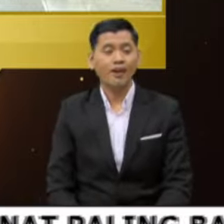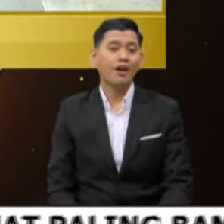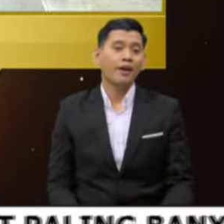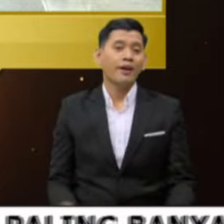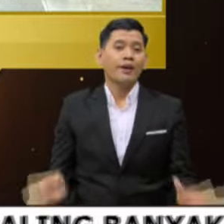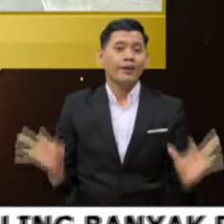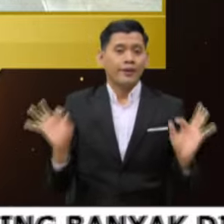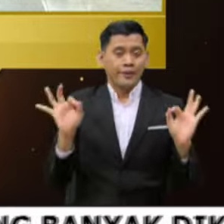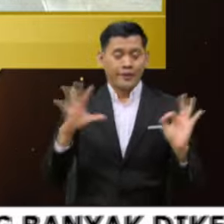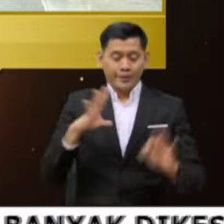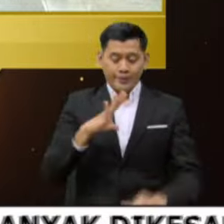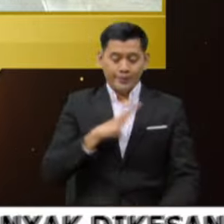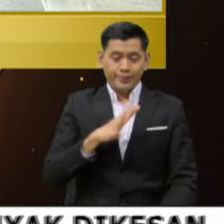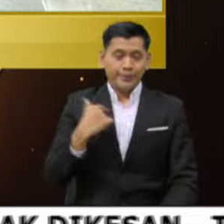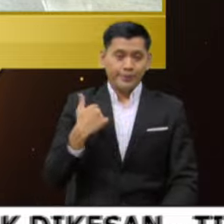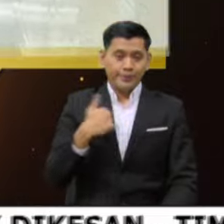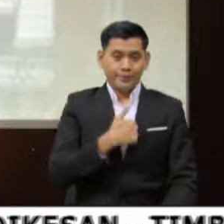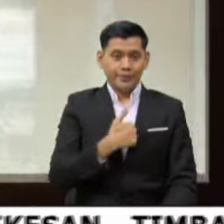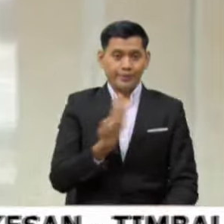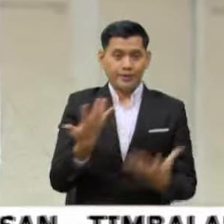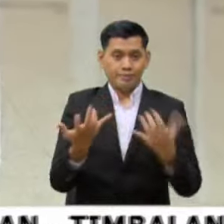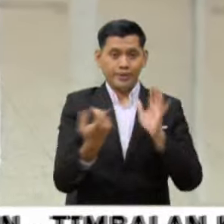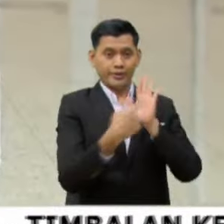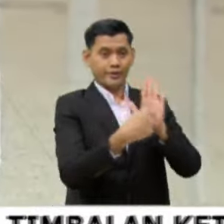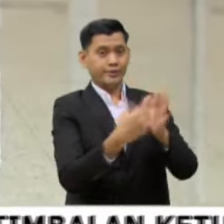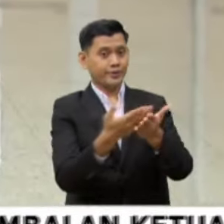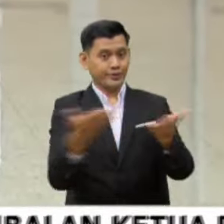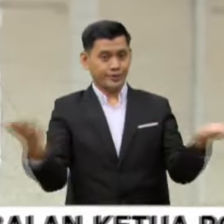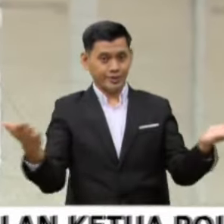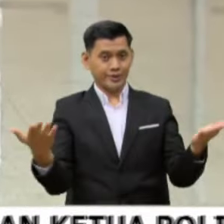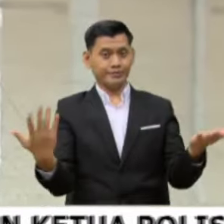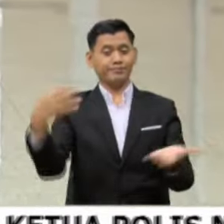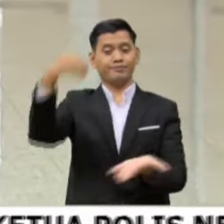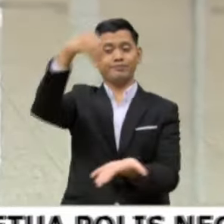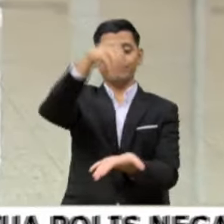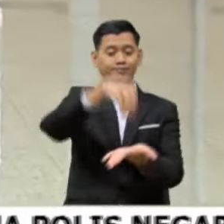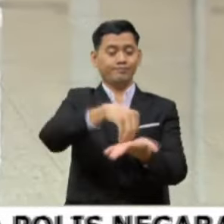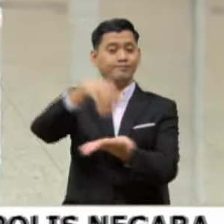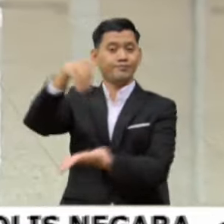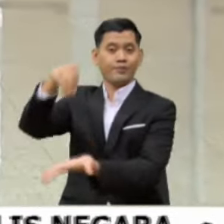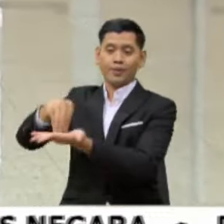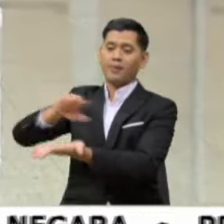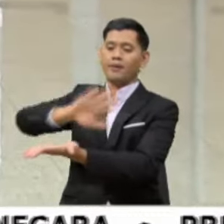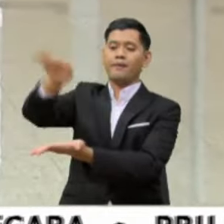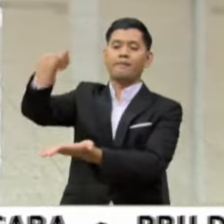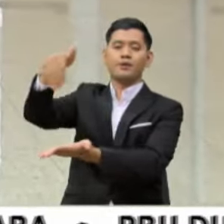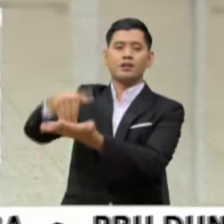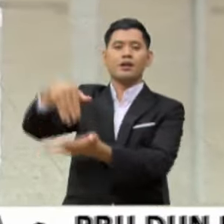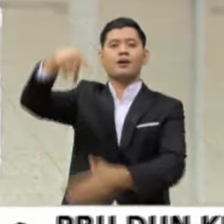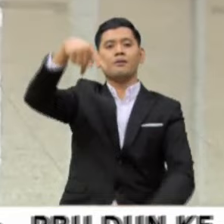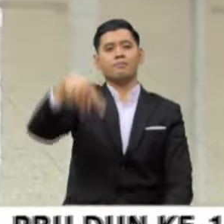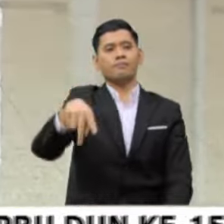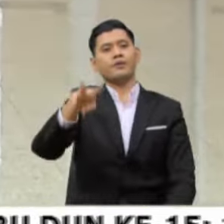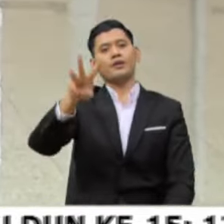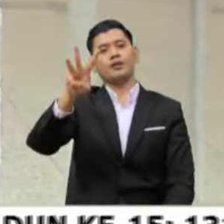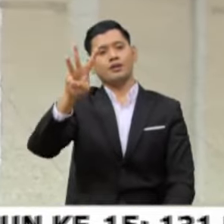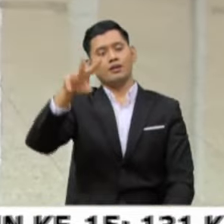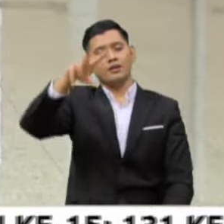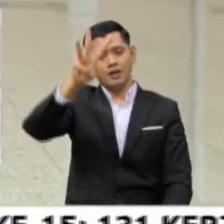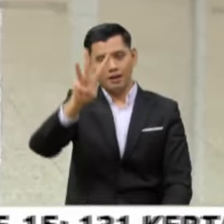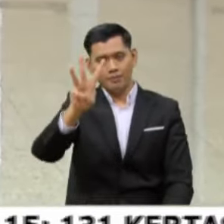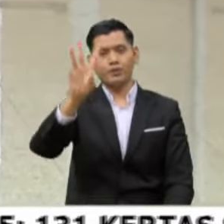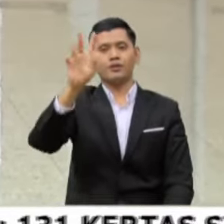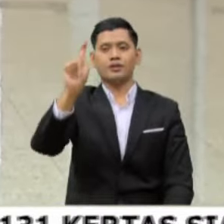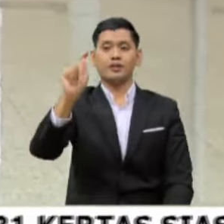Baik, saya bawakan terus kepada anda. Ini lokasinya di Pusat Dagangan Dunia